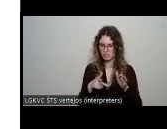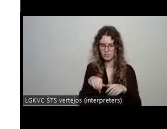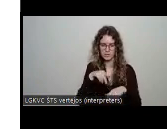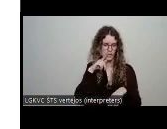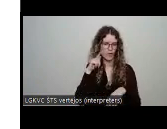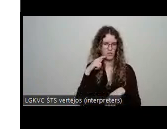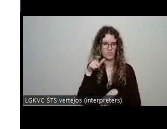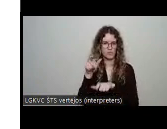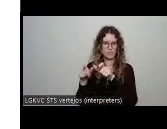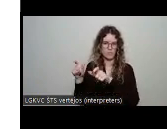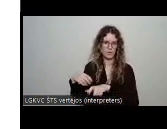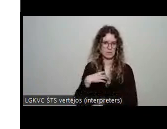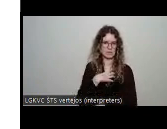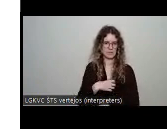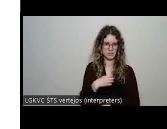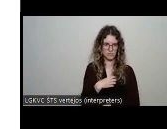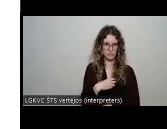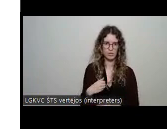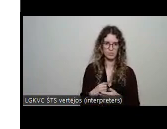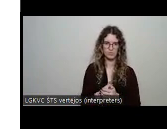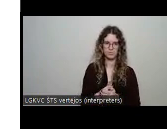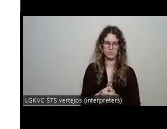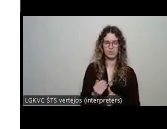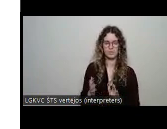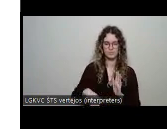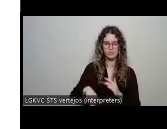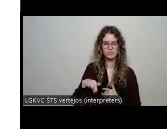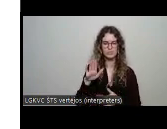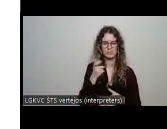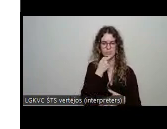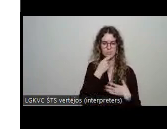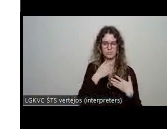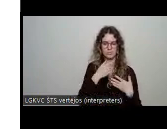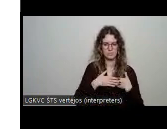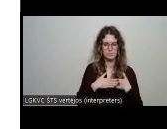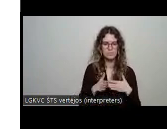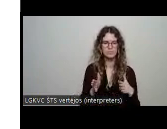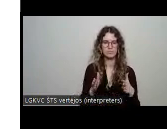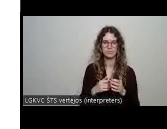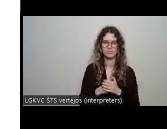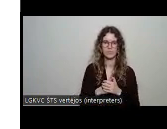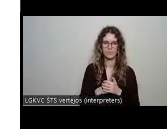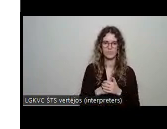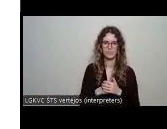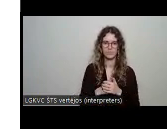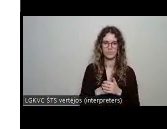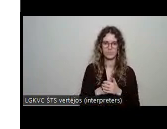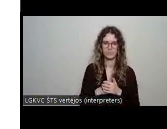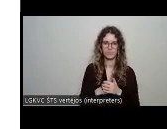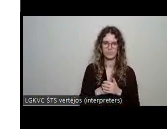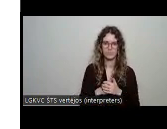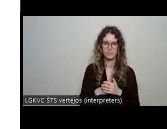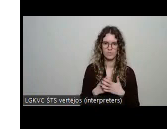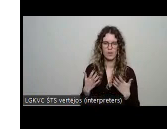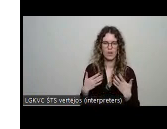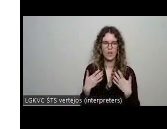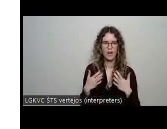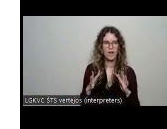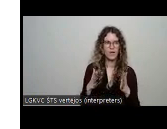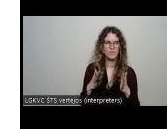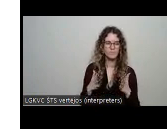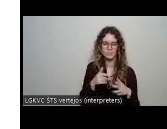auganti, tampant vyresniais, labai lengva kažkaip tai nebesuprasti